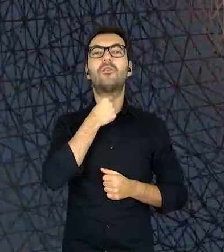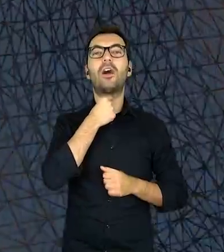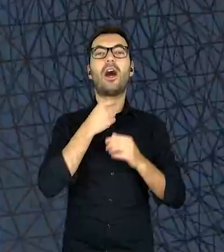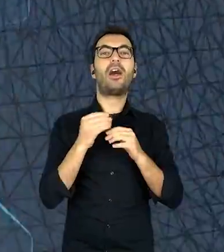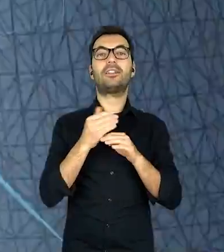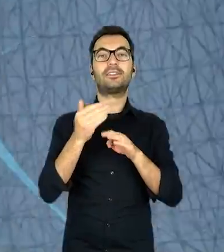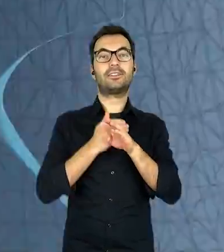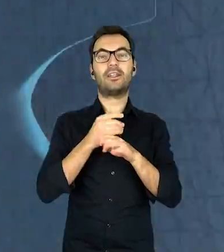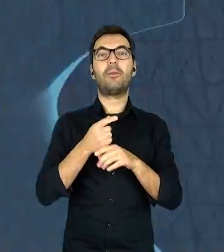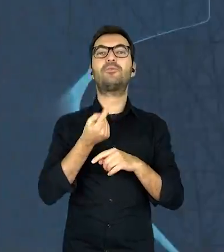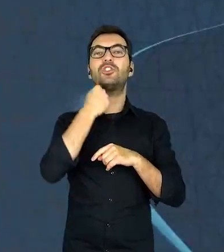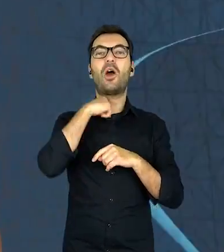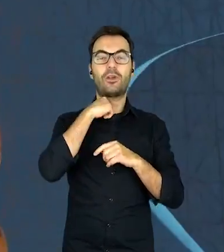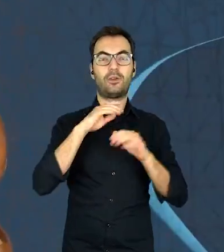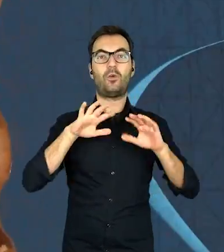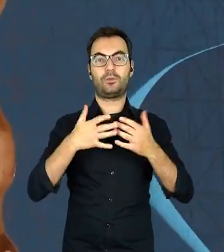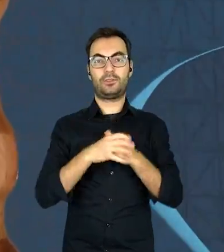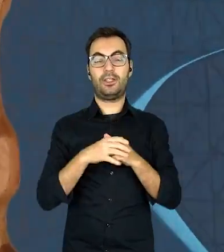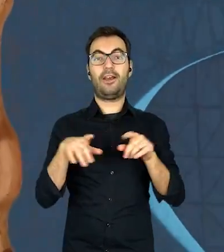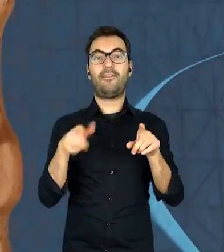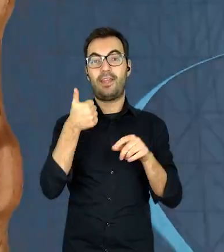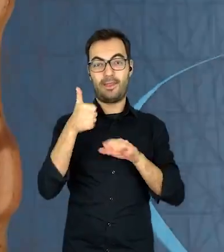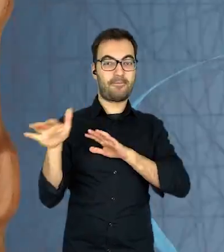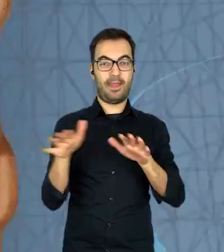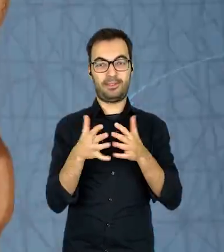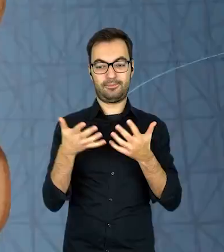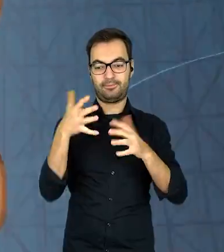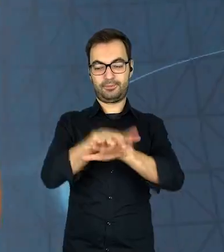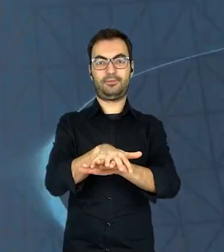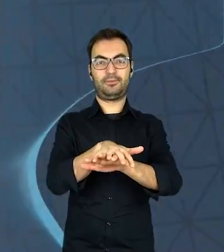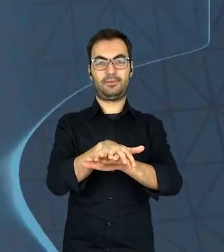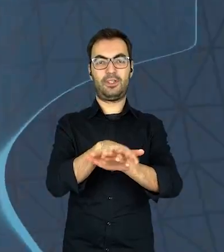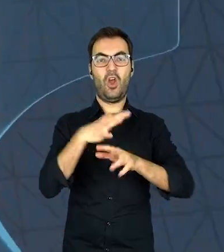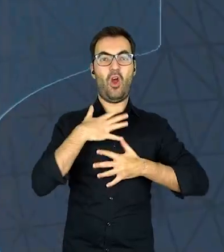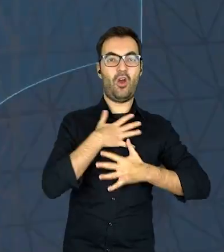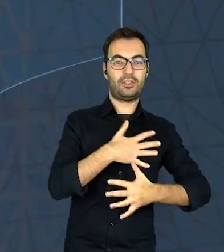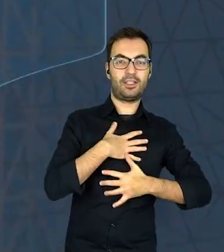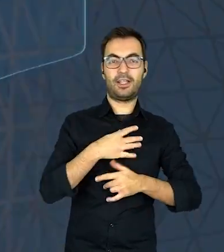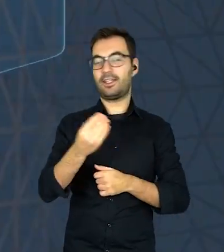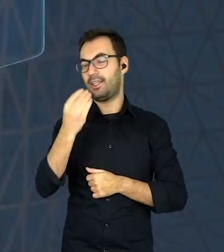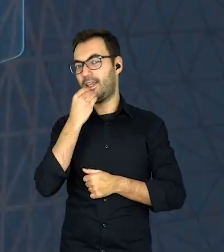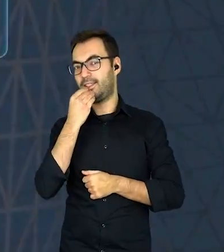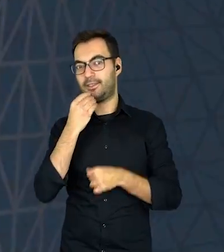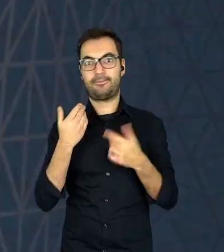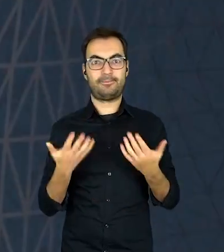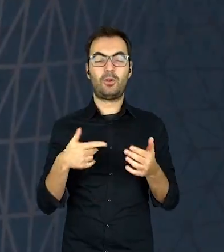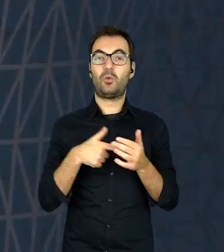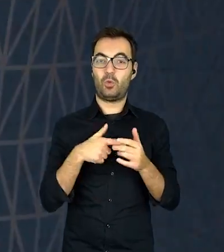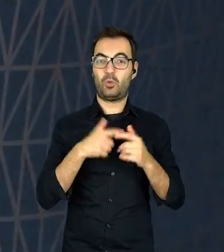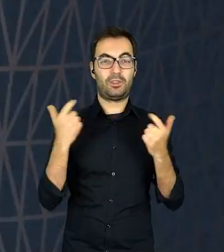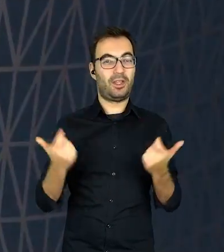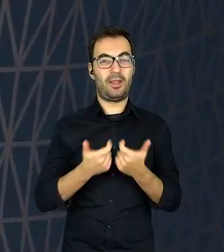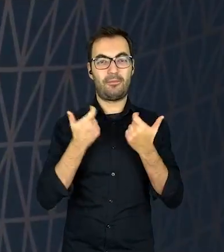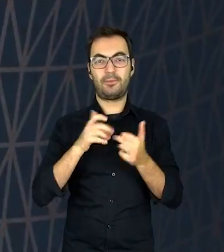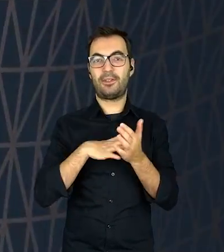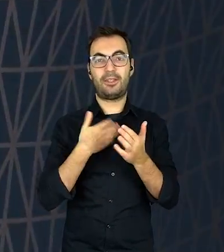jest przełyk. To oznacza, że w tym samym miejscu krzyżują się nasze drogi oddechowe i przewód pokarmowy. A to